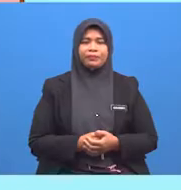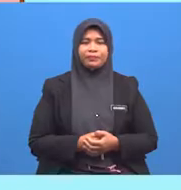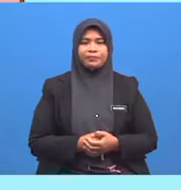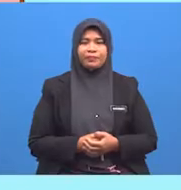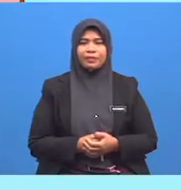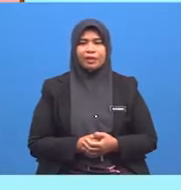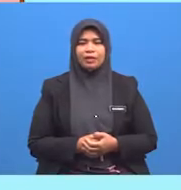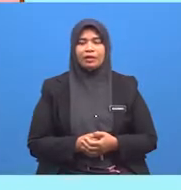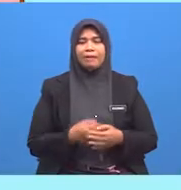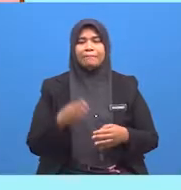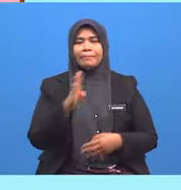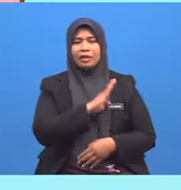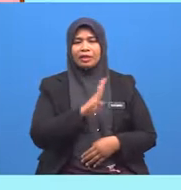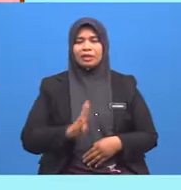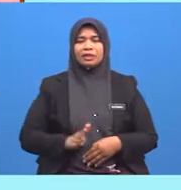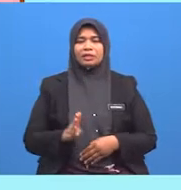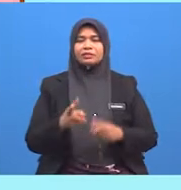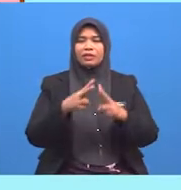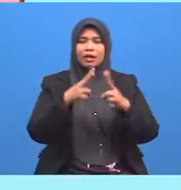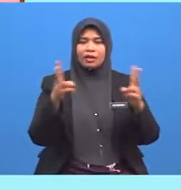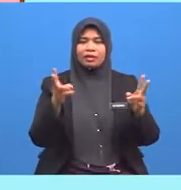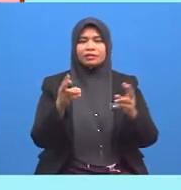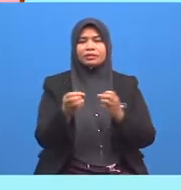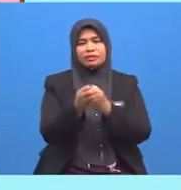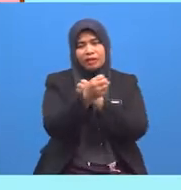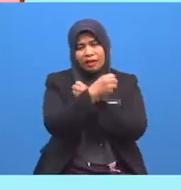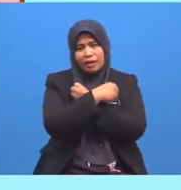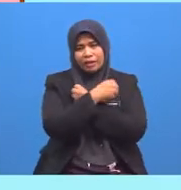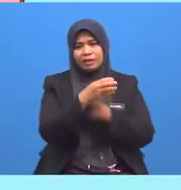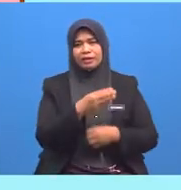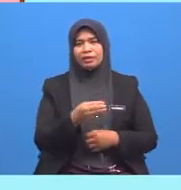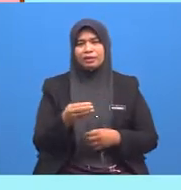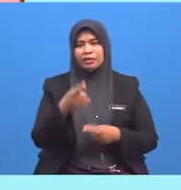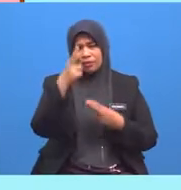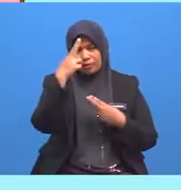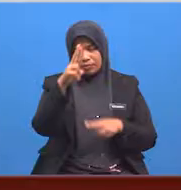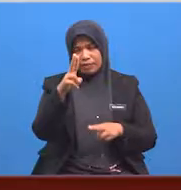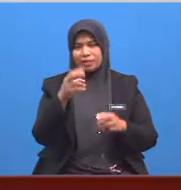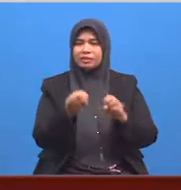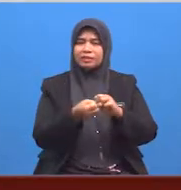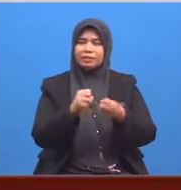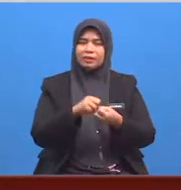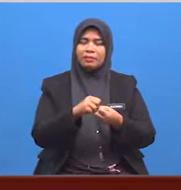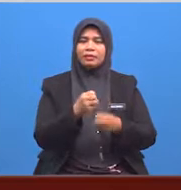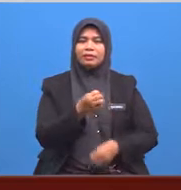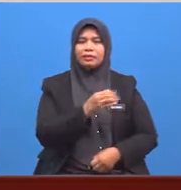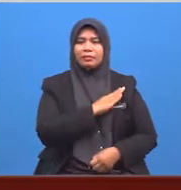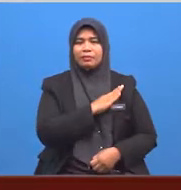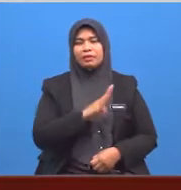Fadilah Bagindas sangat menyayangi dan menghormati sahabat-sahabat Baginda Baginda